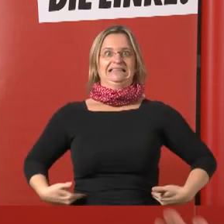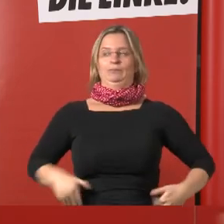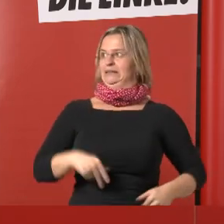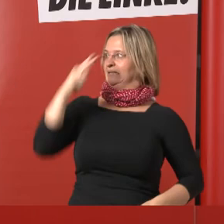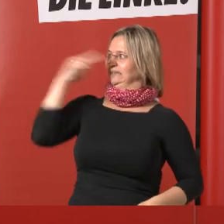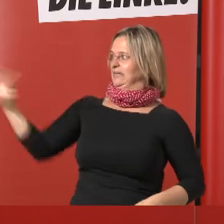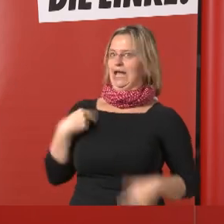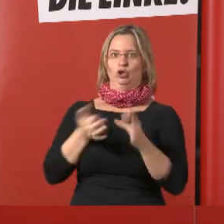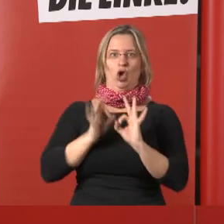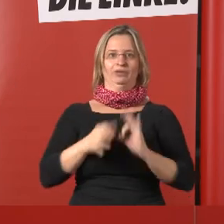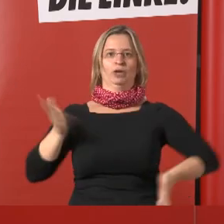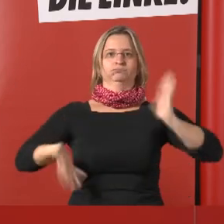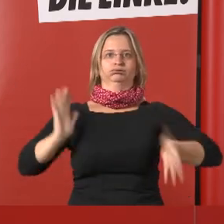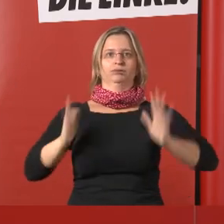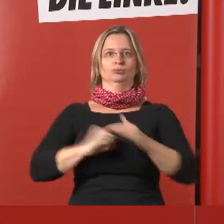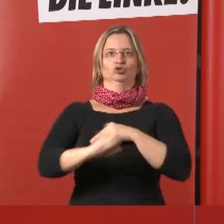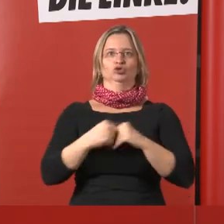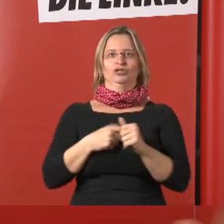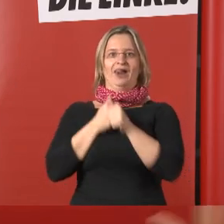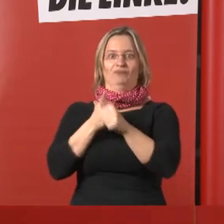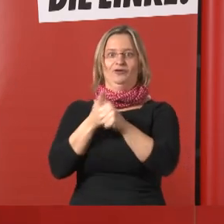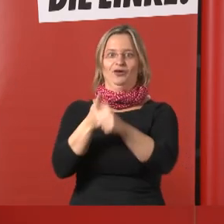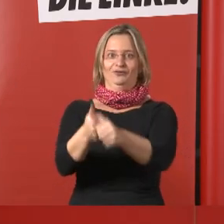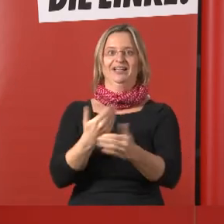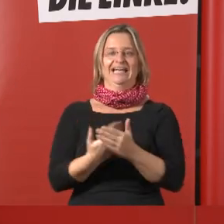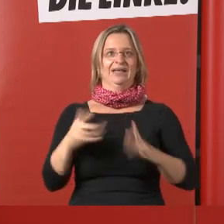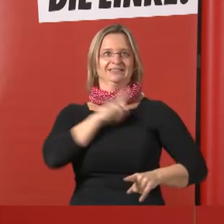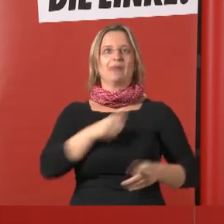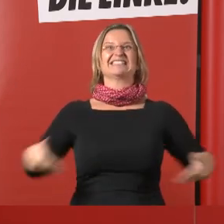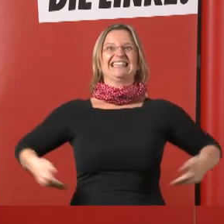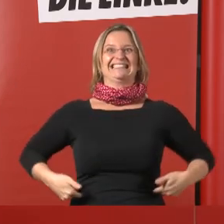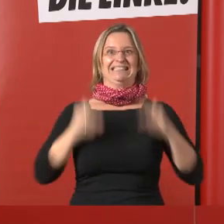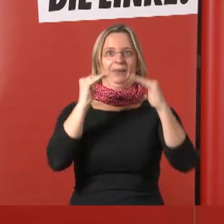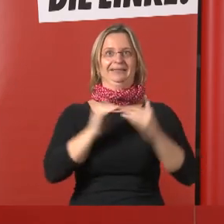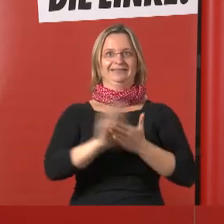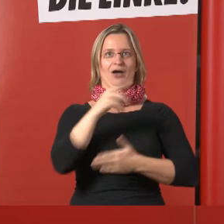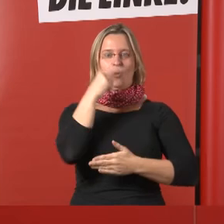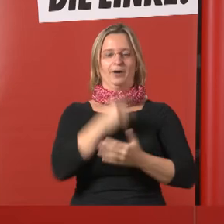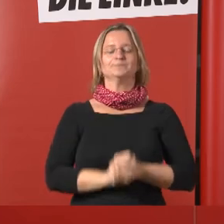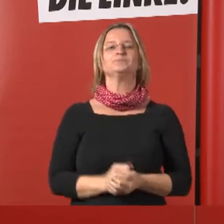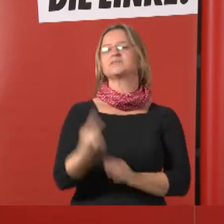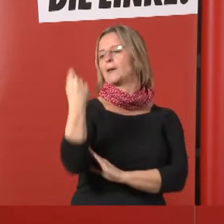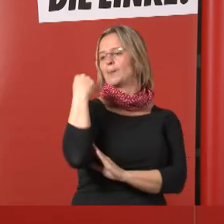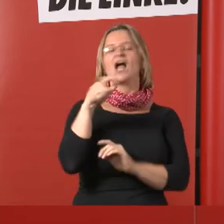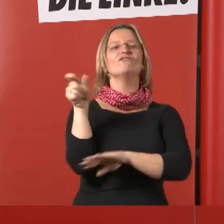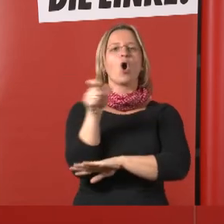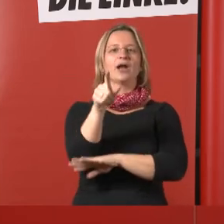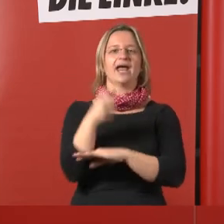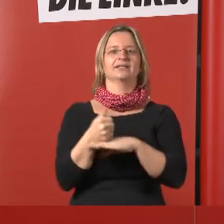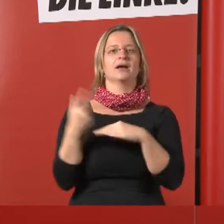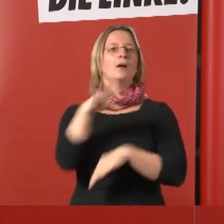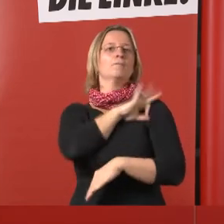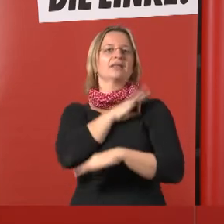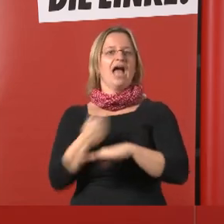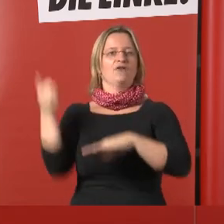Ich finde, es wirkt ungemein disziplinierend, langsamer zu sprechen, wenn man sieht, jemand muss das mit Händen nachbilden, was wir so schnell sagen.